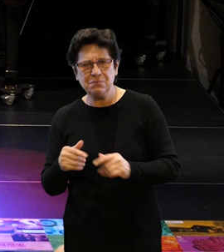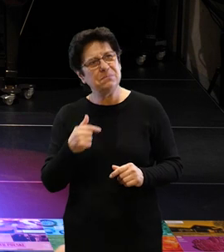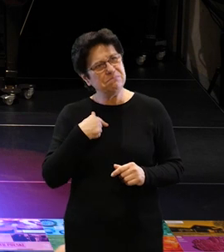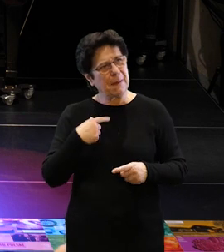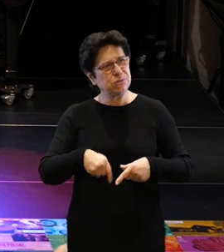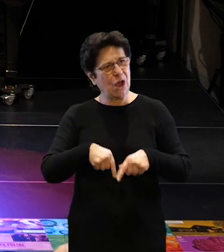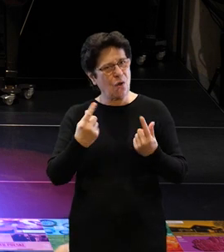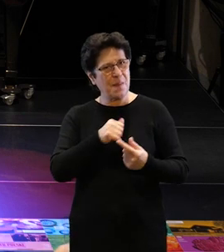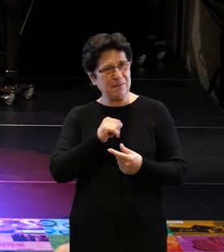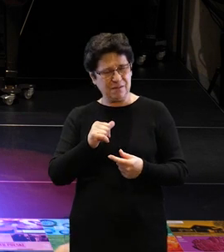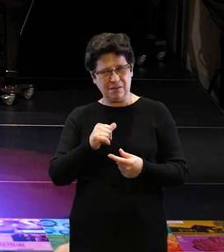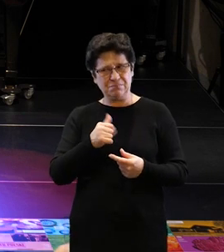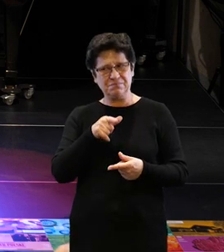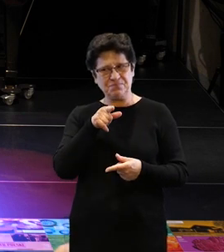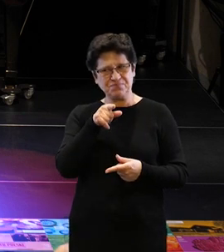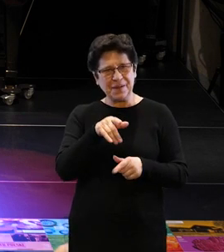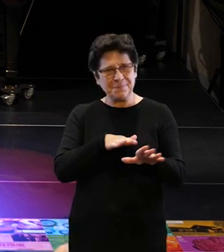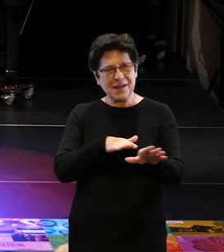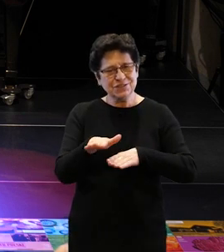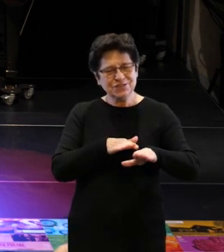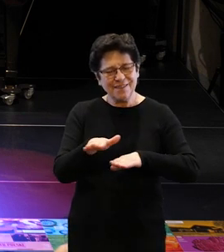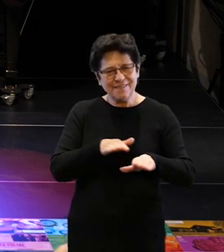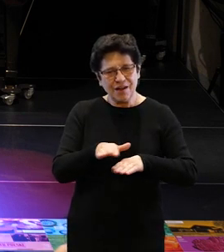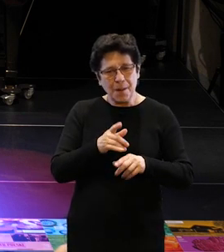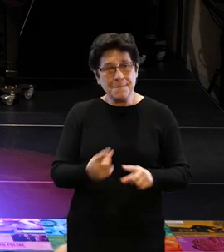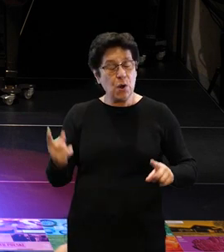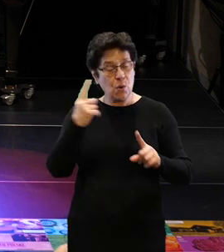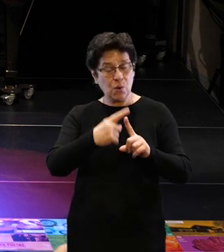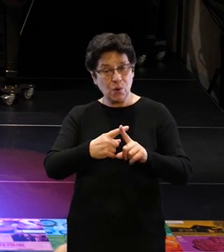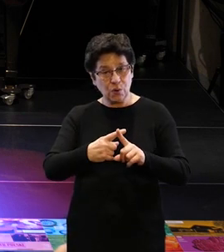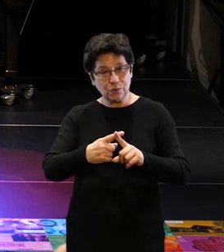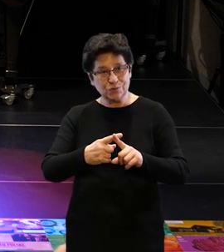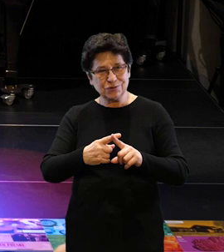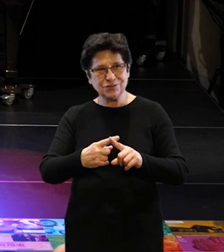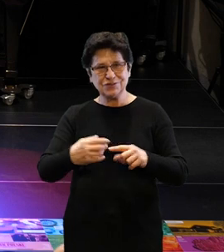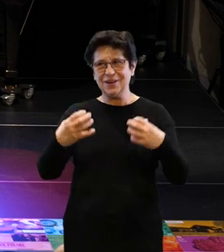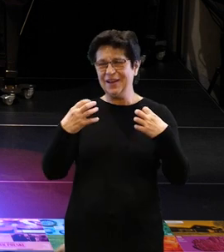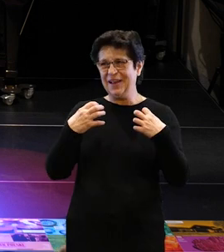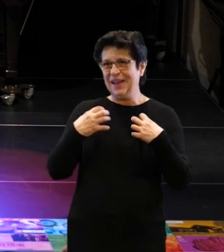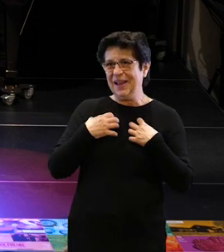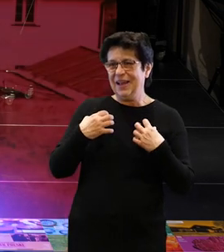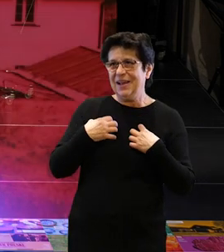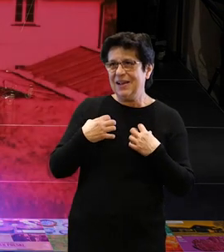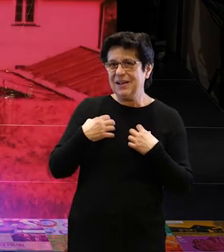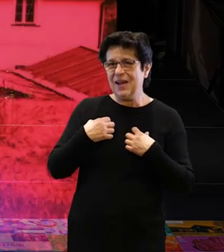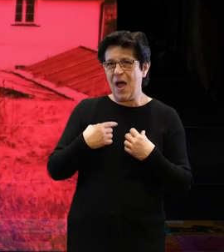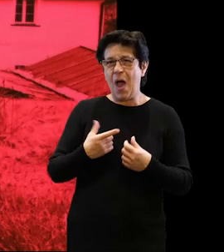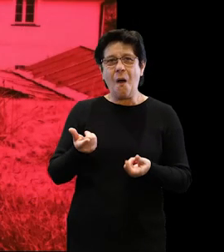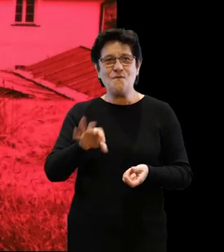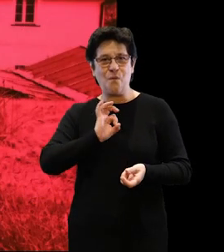że pobyt w takiej miejscowości plus obcowanie z pasją